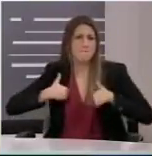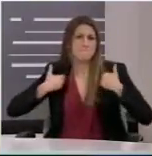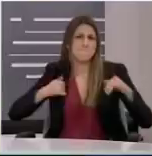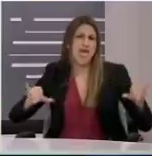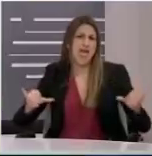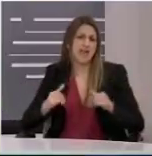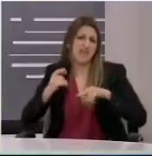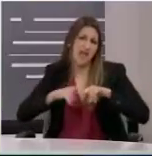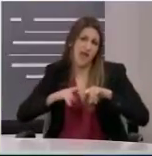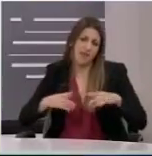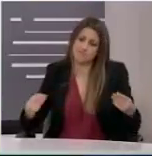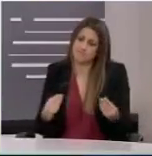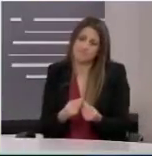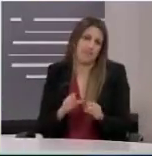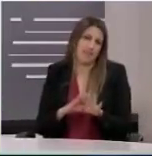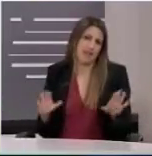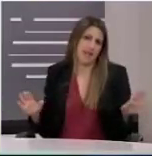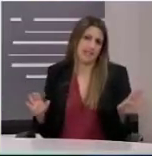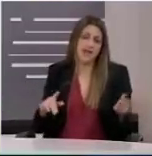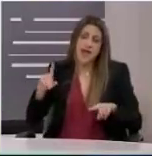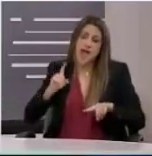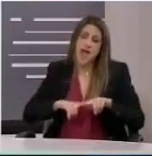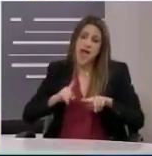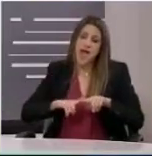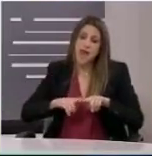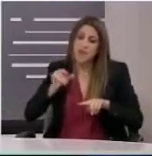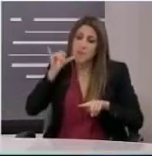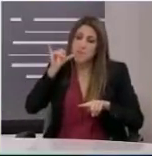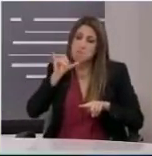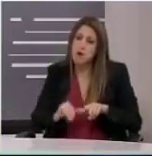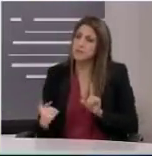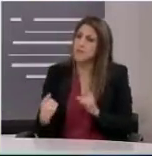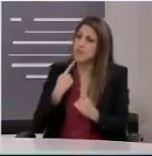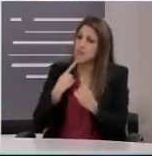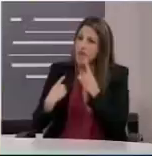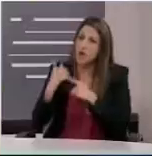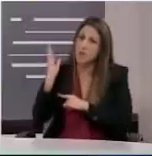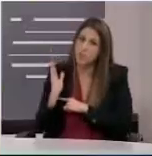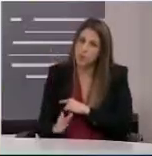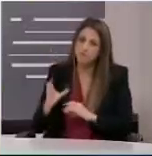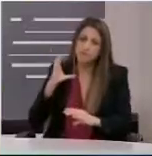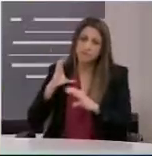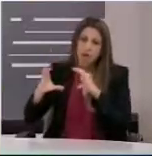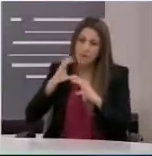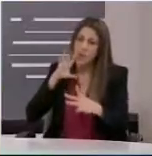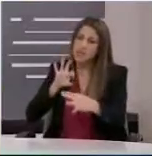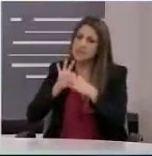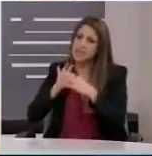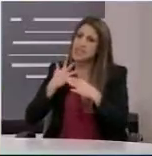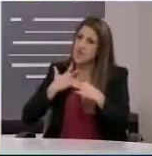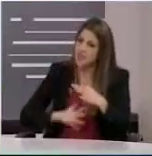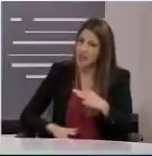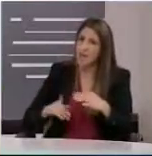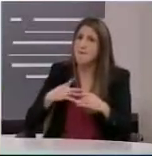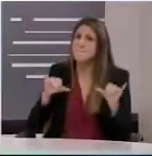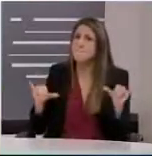με την Ελλάδα δεν μπορούν να παίζουν. Η Ελλάδα έχει ανοιχτές πάντα τις πόρτες του διαλόγου για συνεννόηση και συνεργασία, όχι